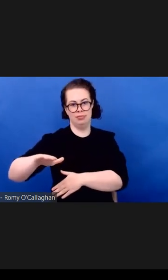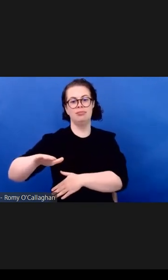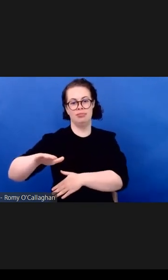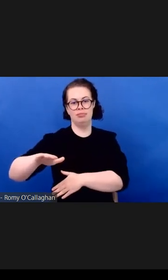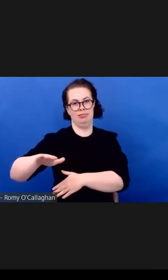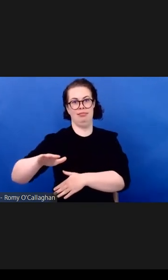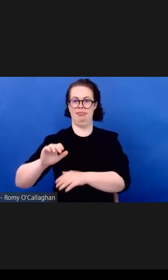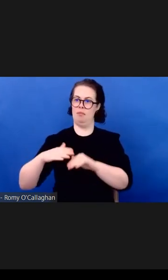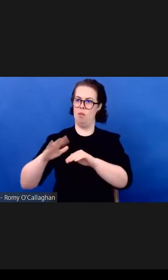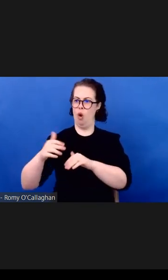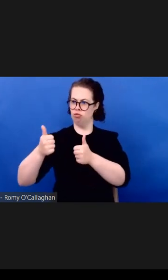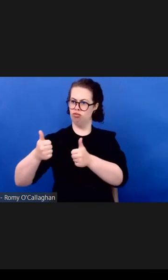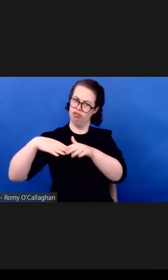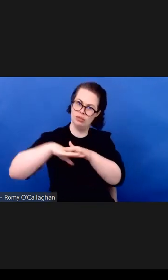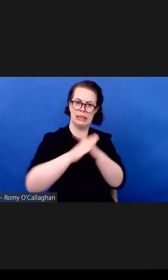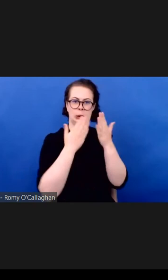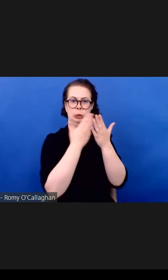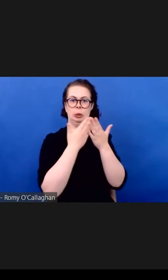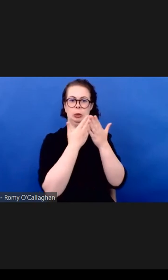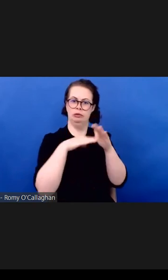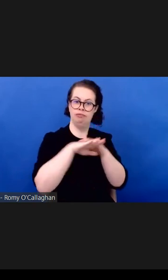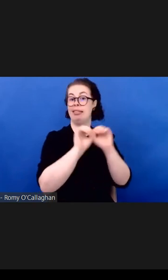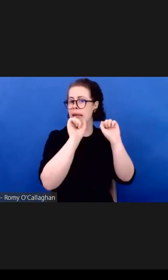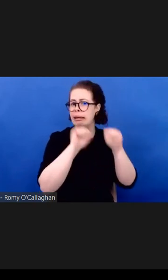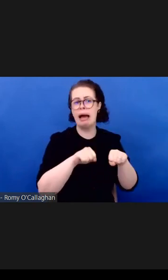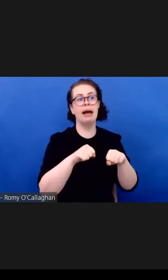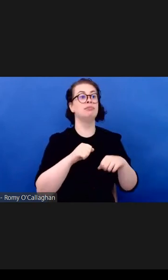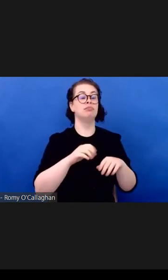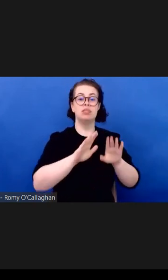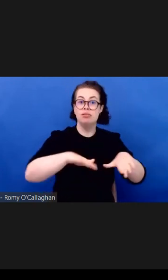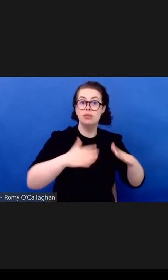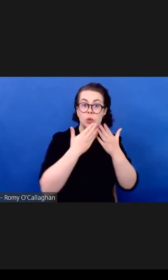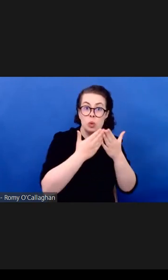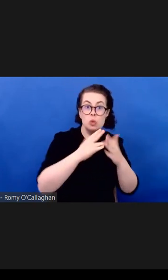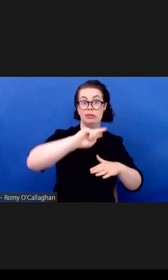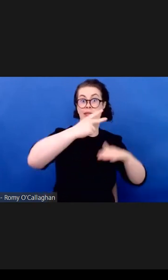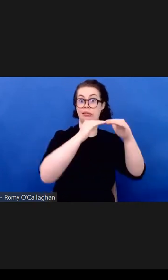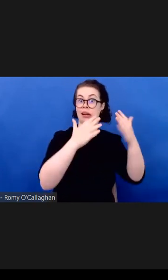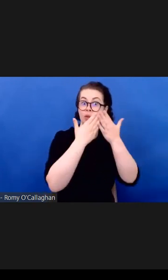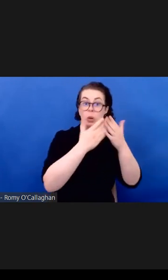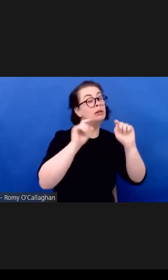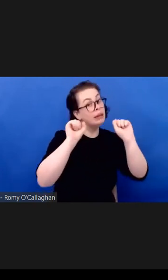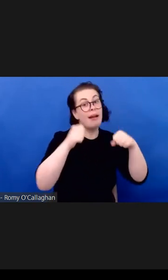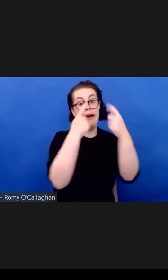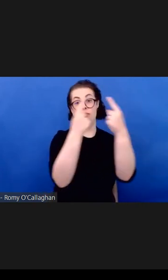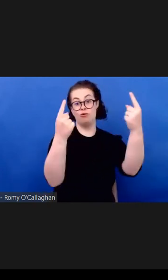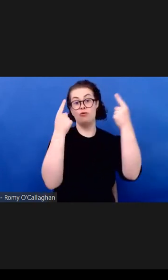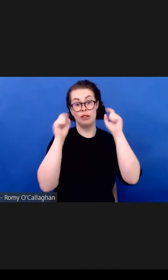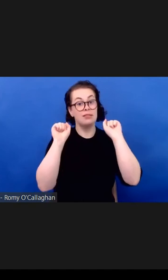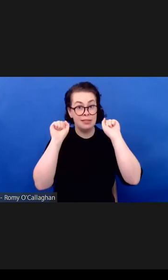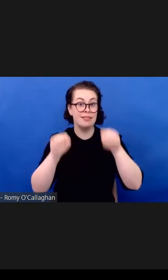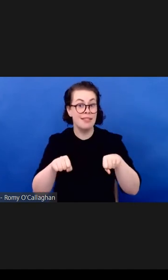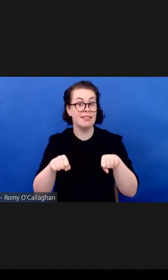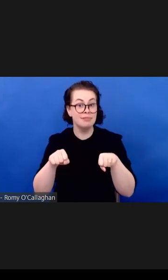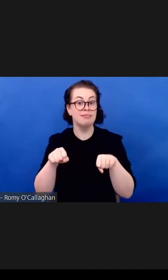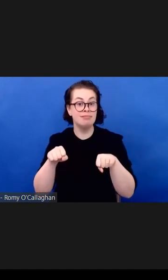ইসরা ভাষার মাধ্যমে পড়াশোনা করাই সেইভাবে ওকে বাচ্চাকে পড়াও। এই বাচ্চা আস্তে আস্তে বড় হয়, অন্য বাচ্চাগুলো যেমন আমাদের অনেক বাচ্চা তো মাধ্যমিক পাশ করলো, উচ্চ